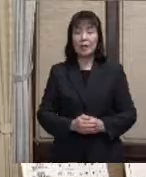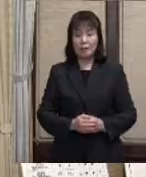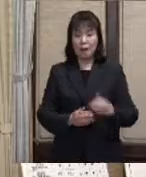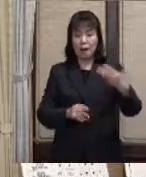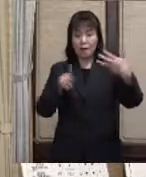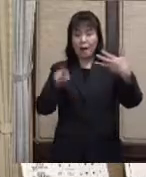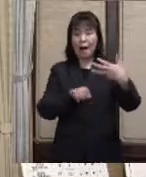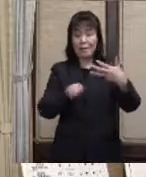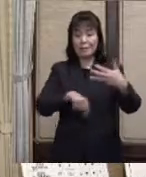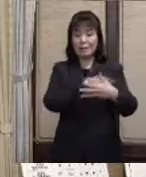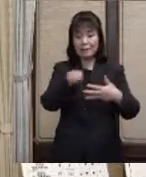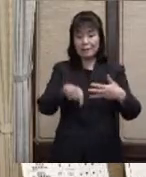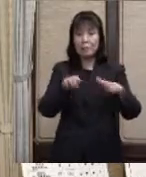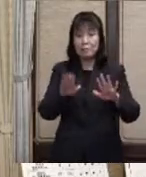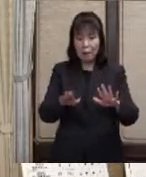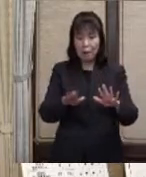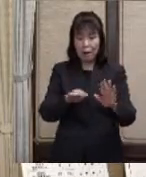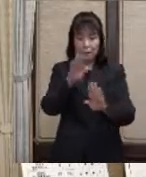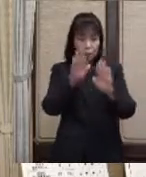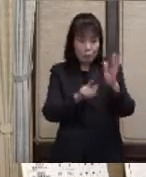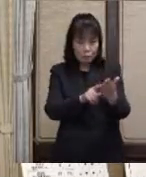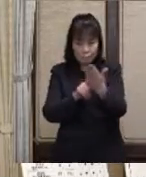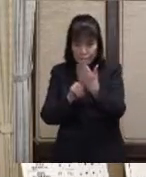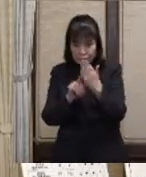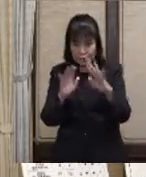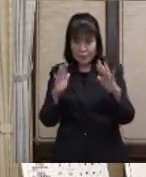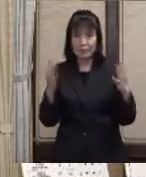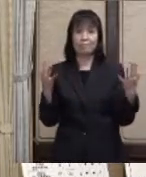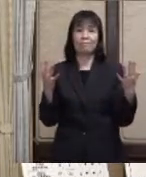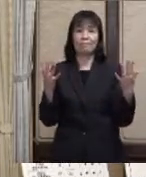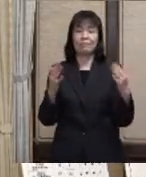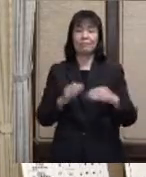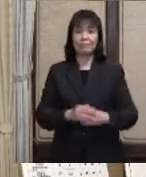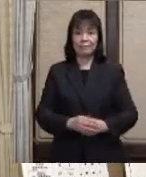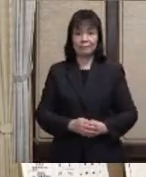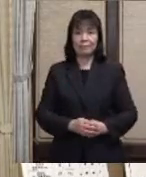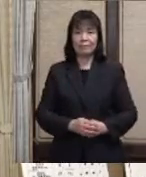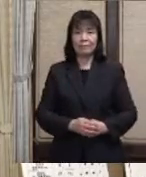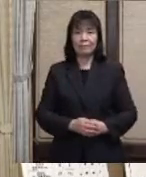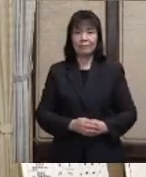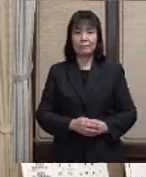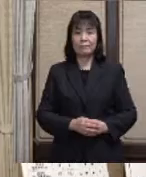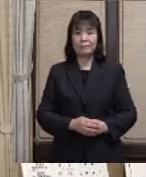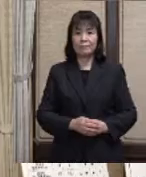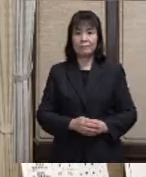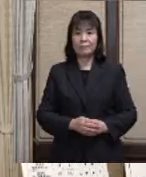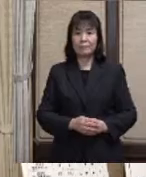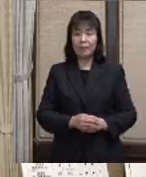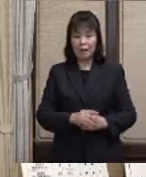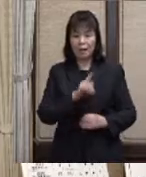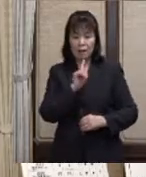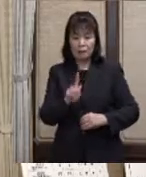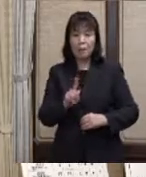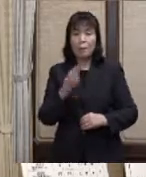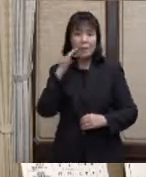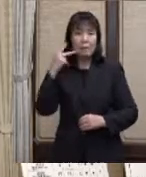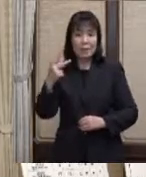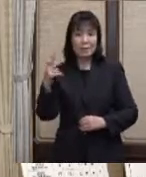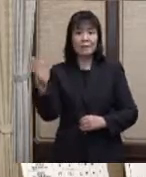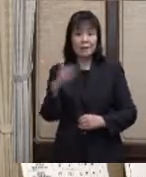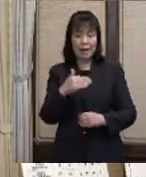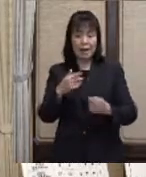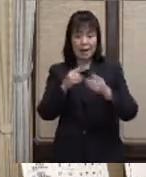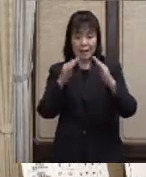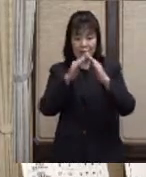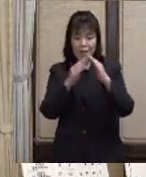この8名の方は現時点ではいずれも症状は出ておられないということであります。そうしたことから松山市の方から